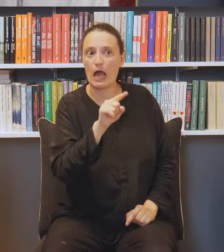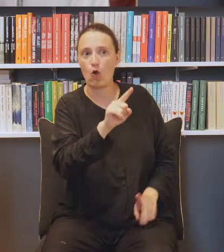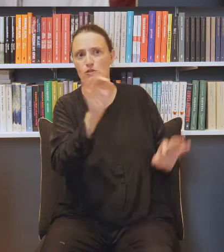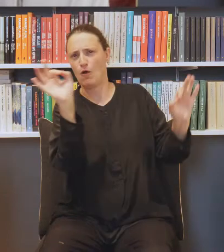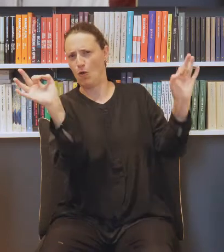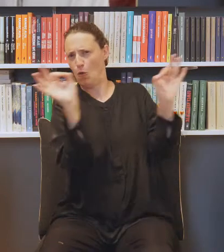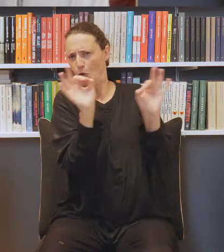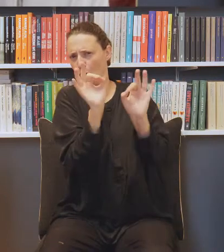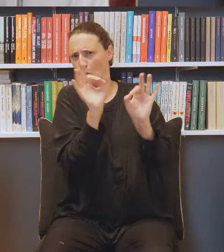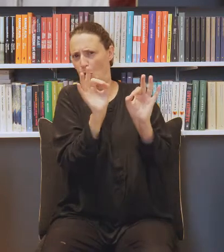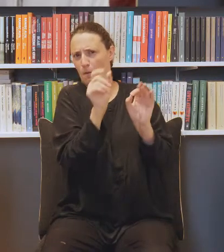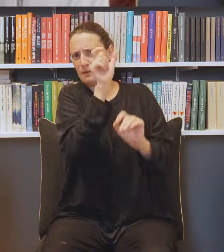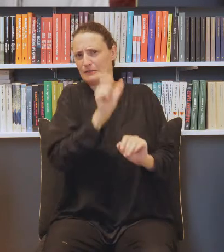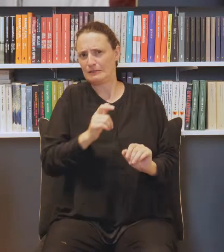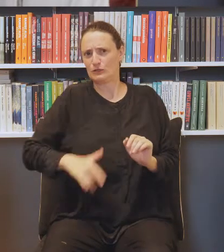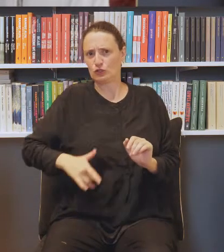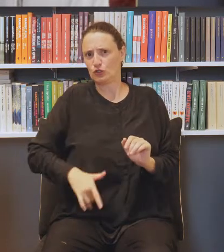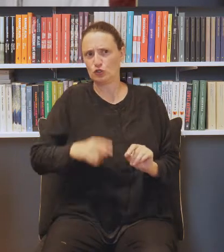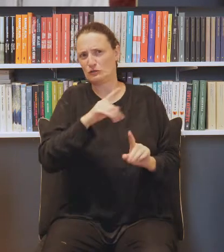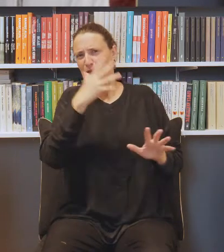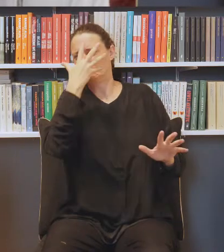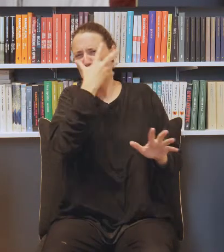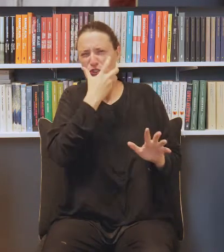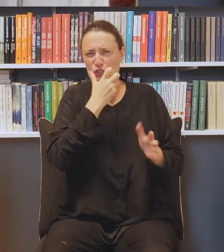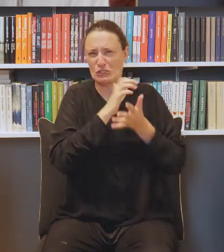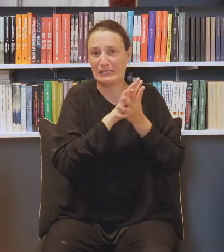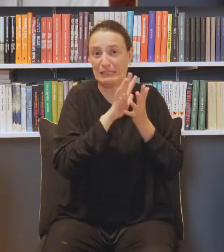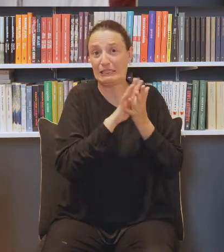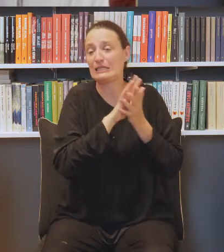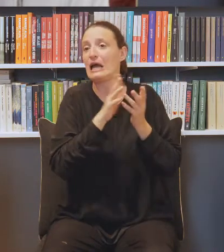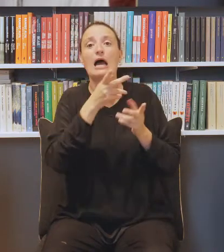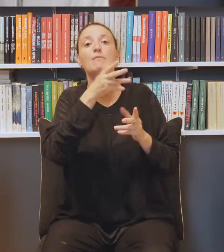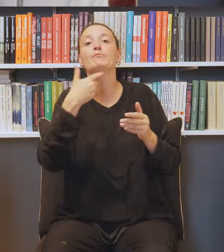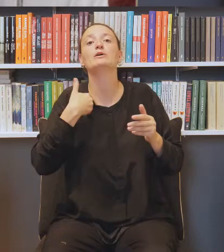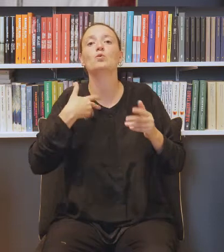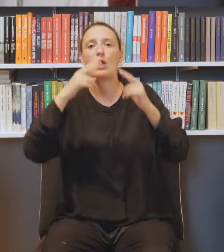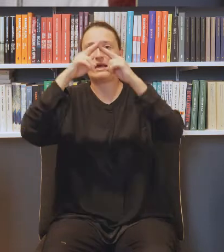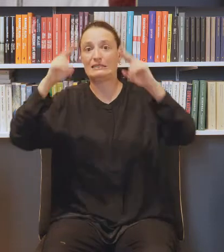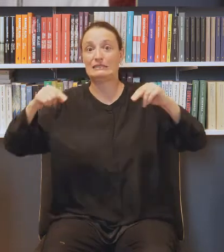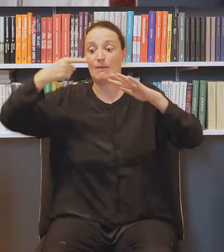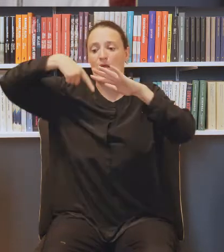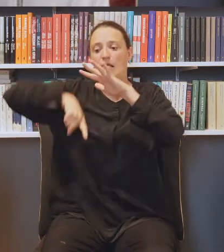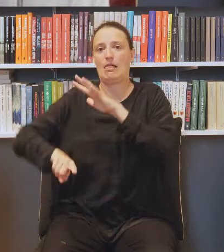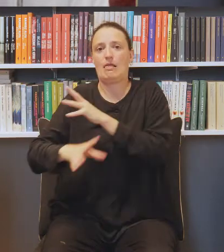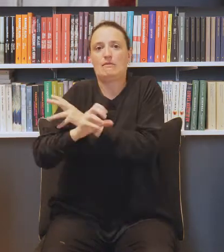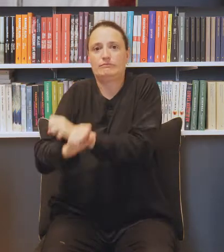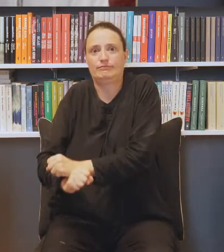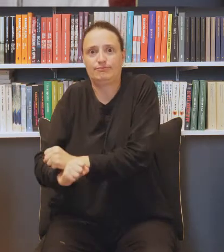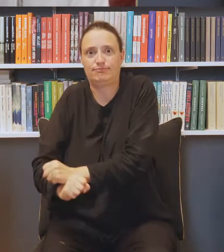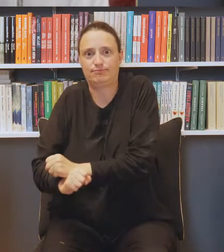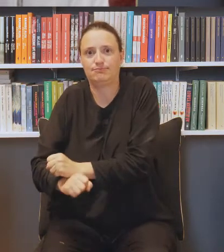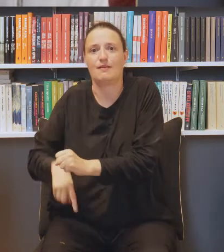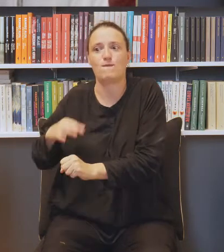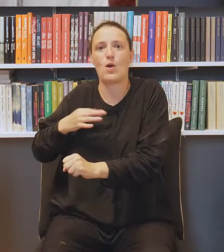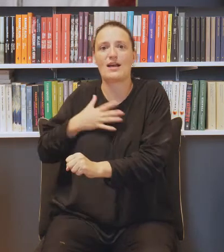okropnej księżniczce, która była podobno tak brzydka, że ją zamknęli w podziemiach, że ją tamci właściciele